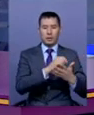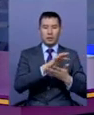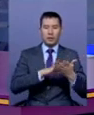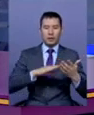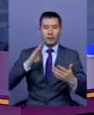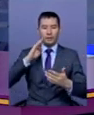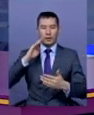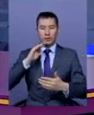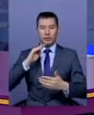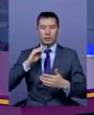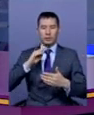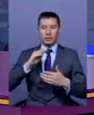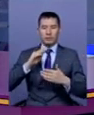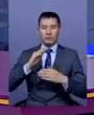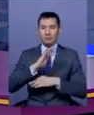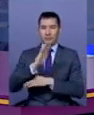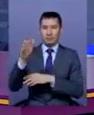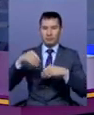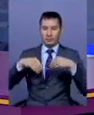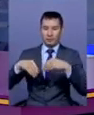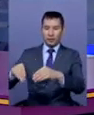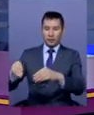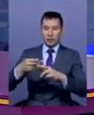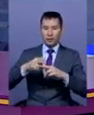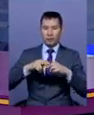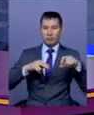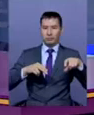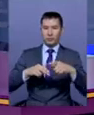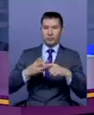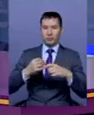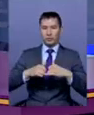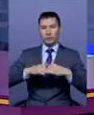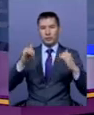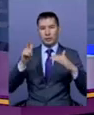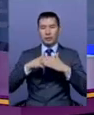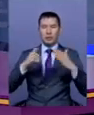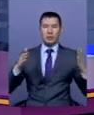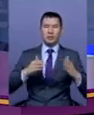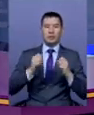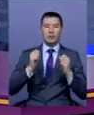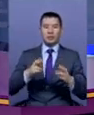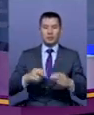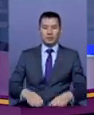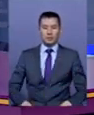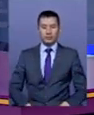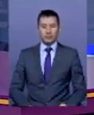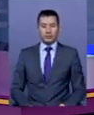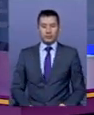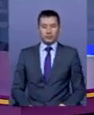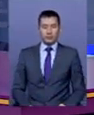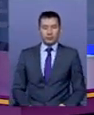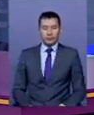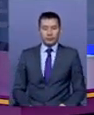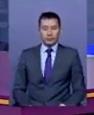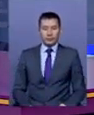егістік алқап көлемін егілетін егін түрін ескере отырып тіршілік нәрін бермек. Тек сонда ғана суды бәріне жеткізе аламыз деп